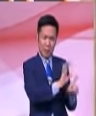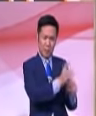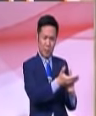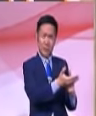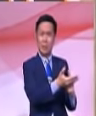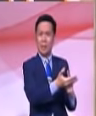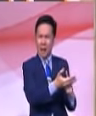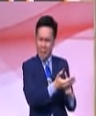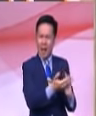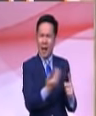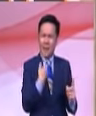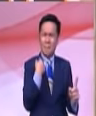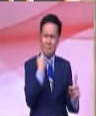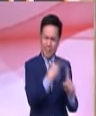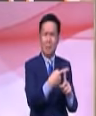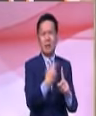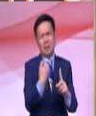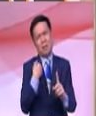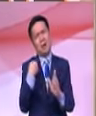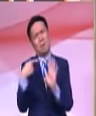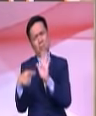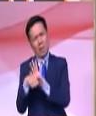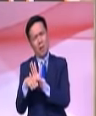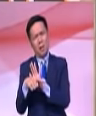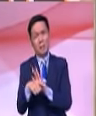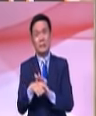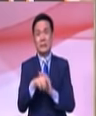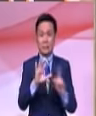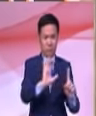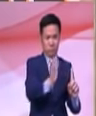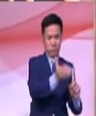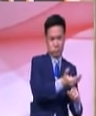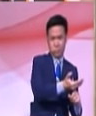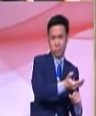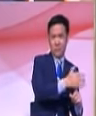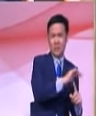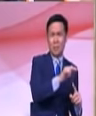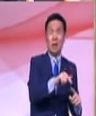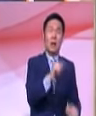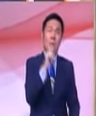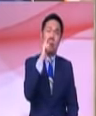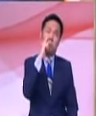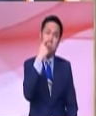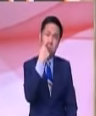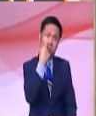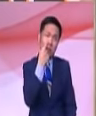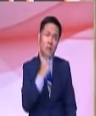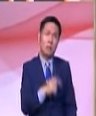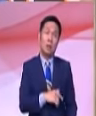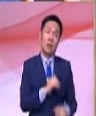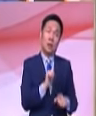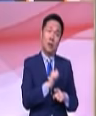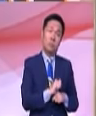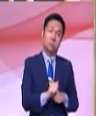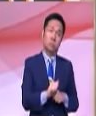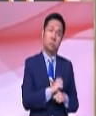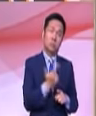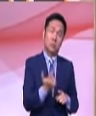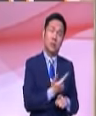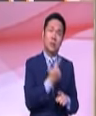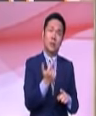ada advantage dan ada setback juga. Bila terlalu lama kuarantin, bila dia ada tahap boredom di kalangan atlet itu menjadi tinggi, kadang-kadang membuat